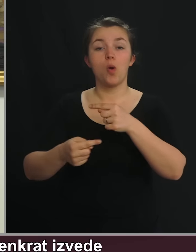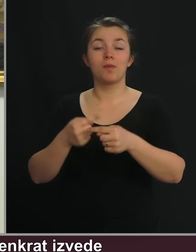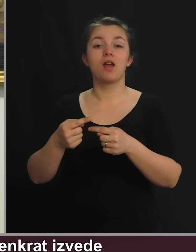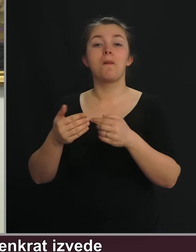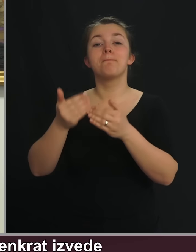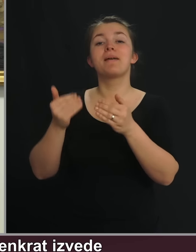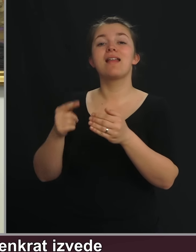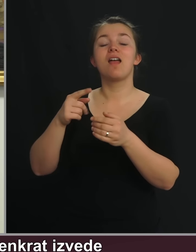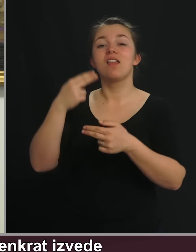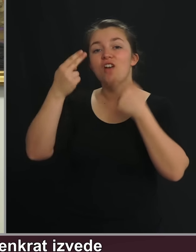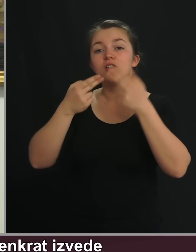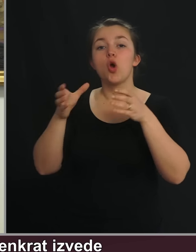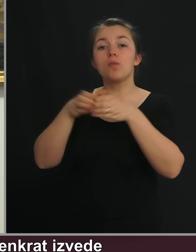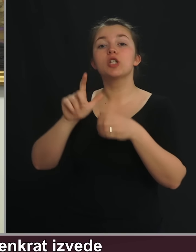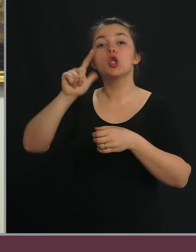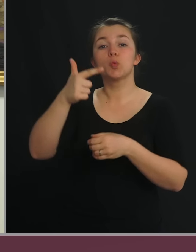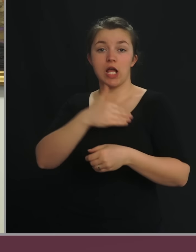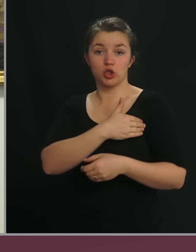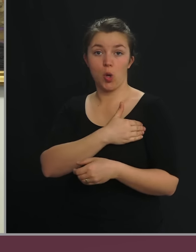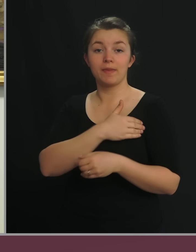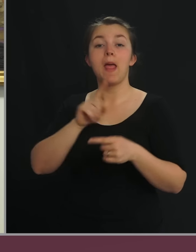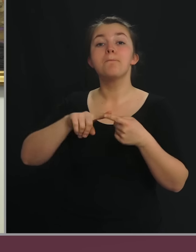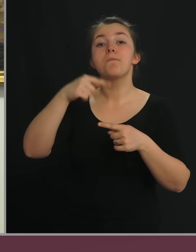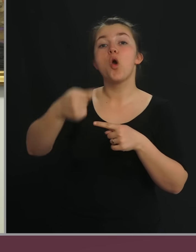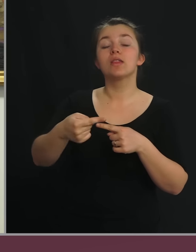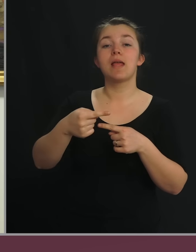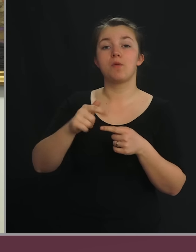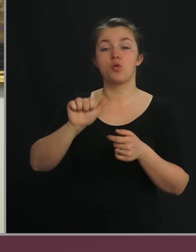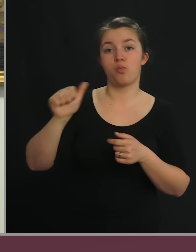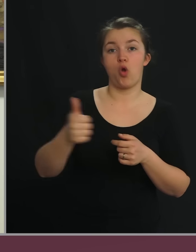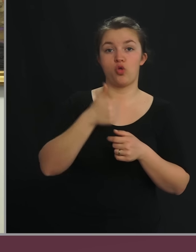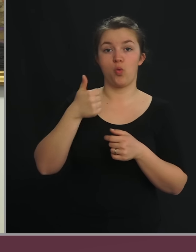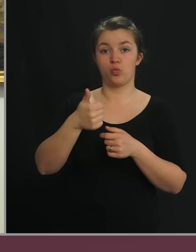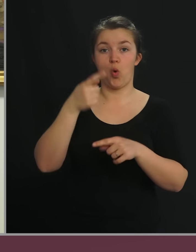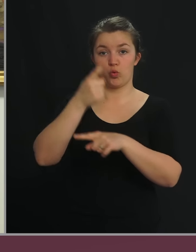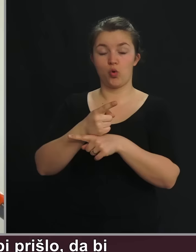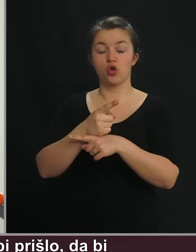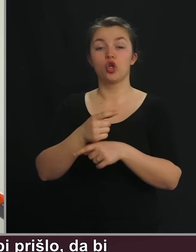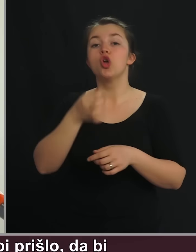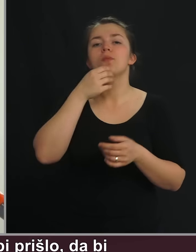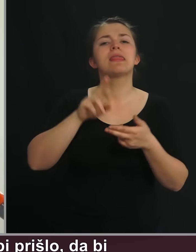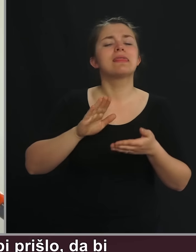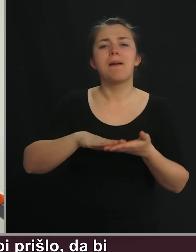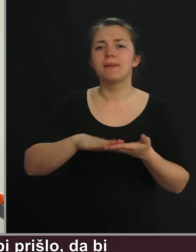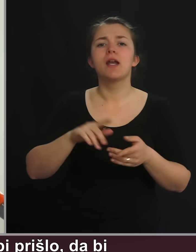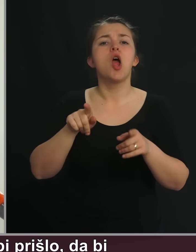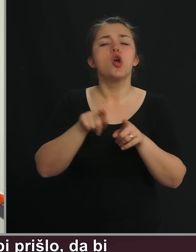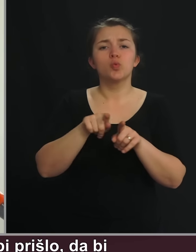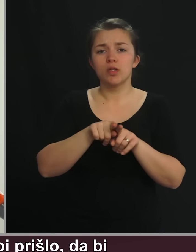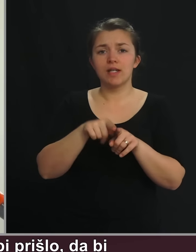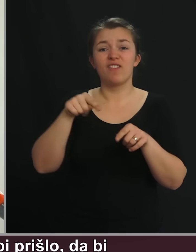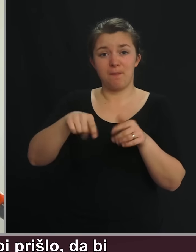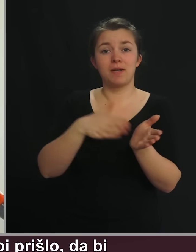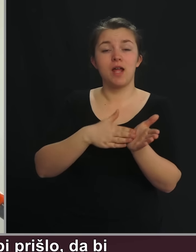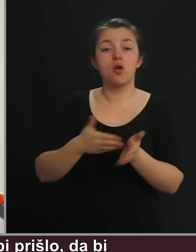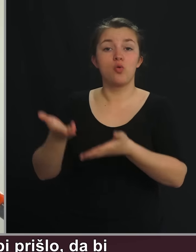izvede postopek pred invalidsko komisijo druge stopne, ki potem ponovno odloči. Še pa še vedno, na primer, da bi prišlo, da